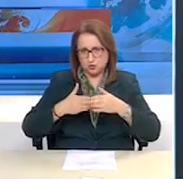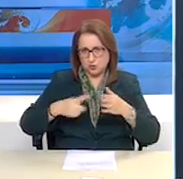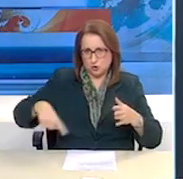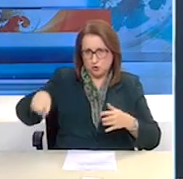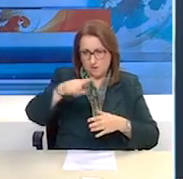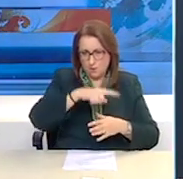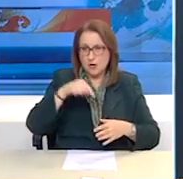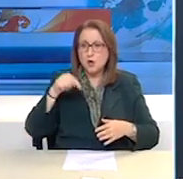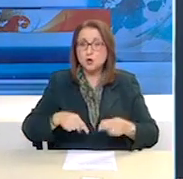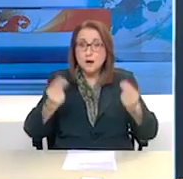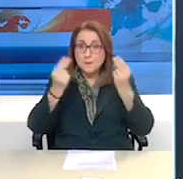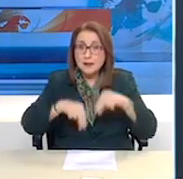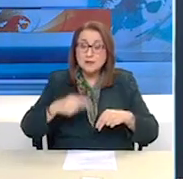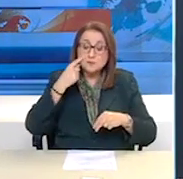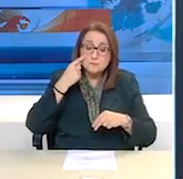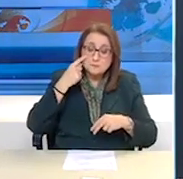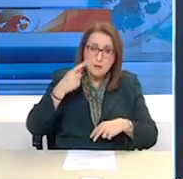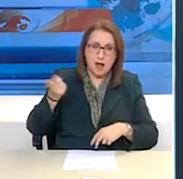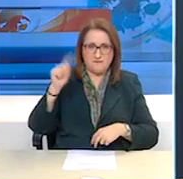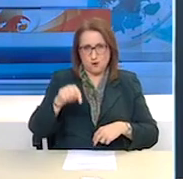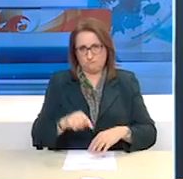αποτελέσματα του οποίου αναμένονται.